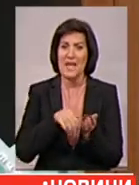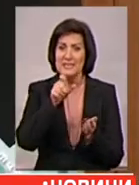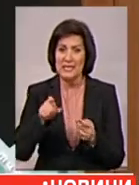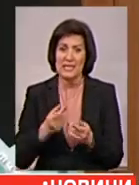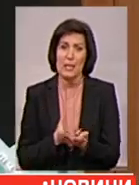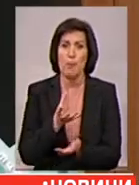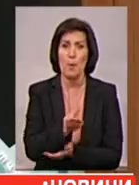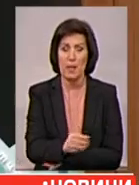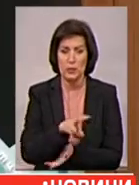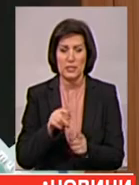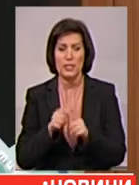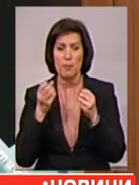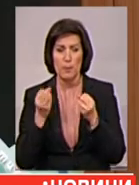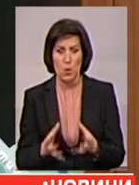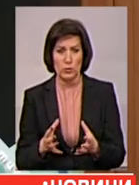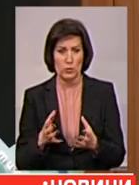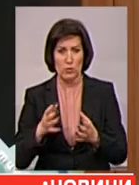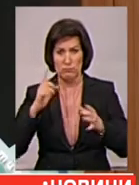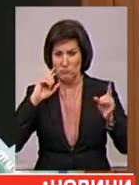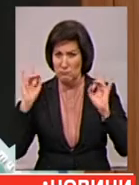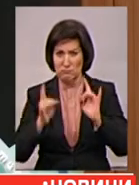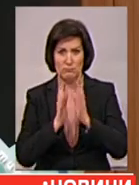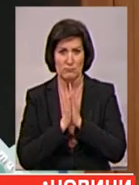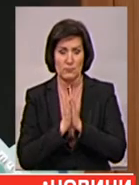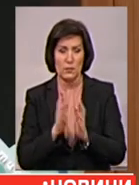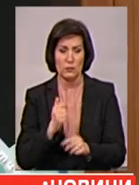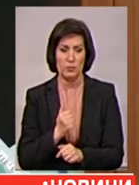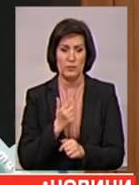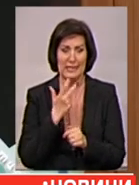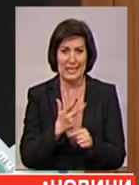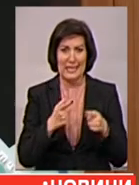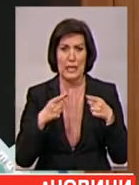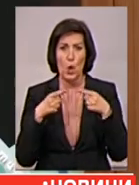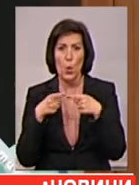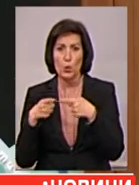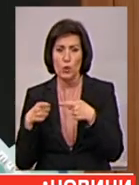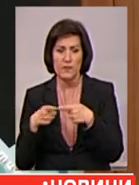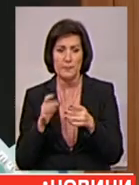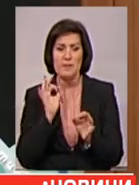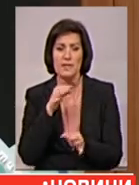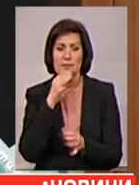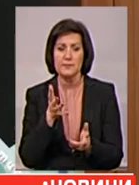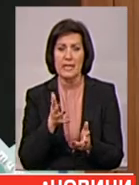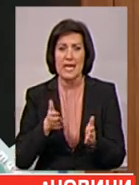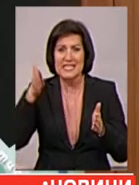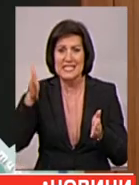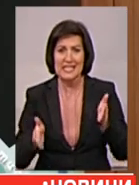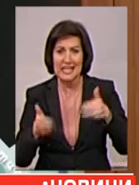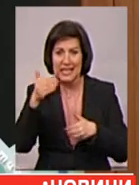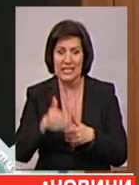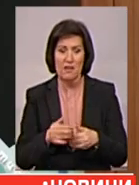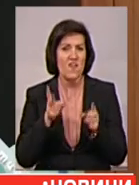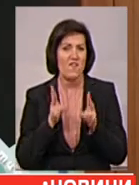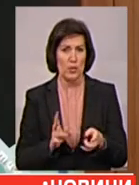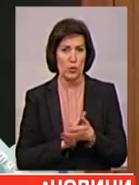їх, які просто б'ють на сполох про те, що три кутові, як правильно сказати, стіни, вони в